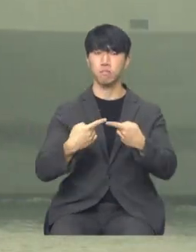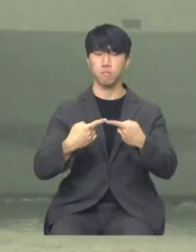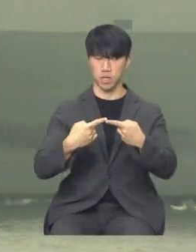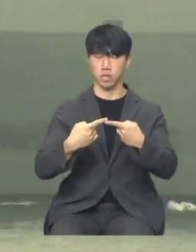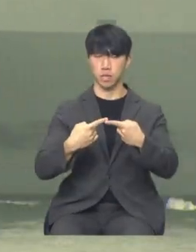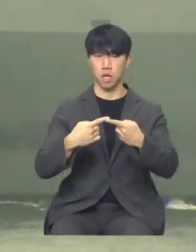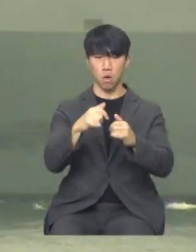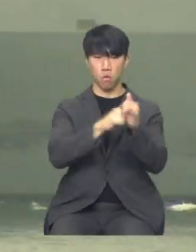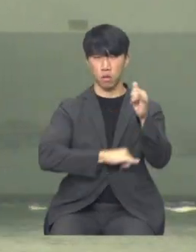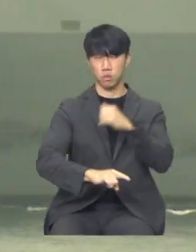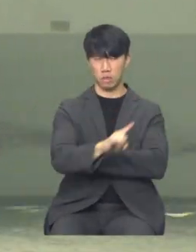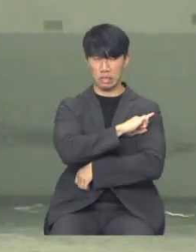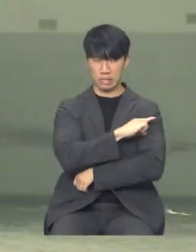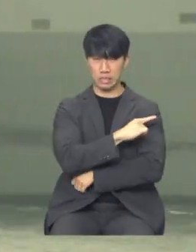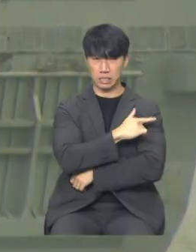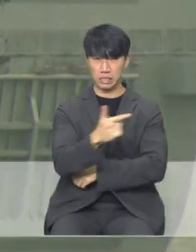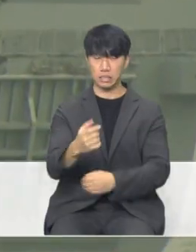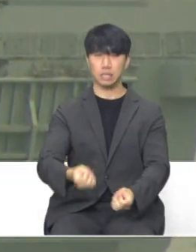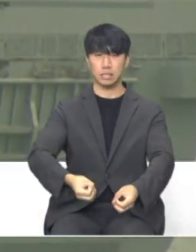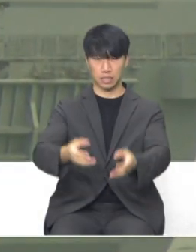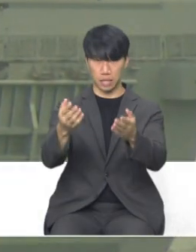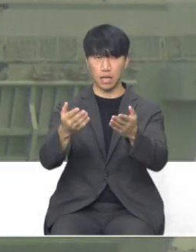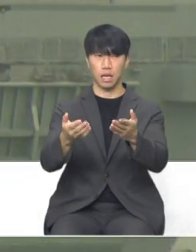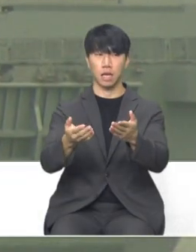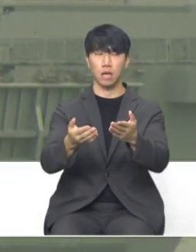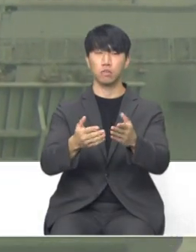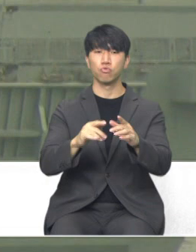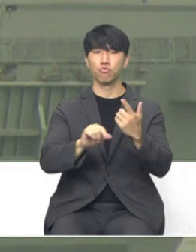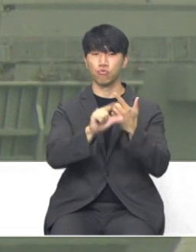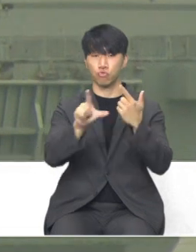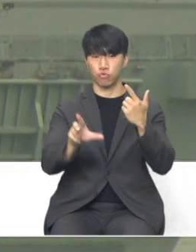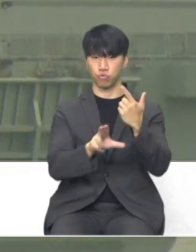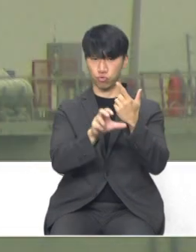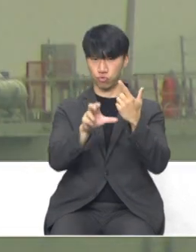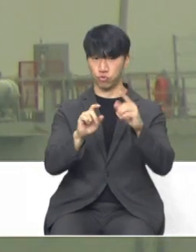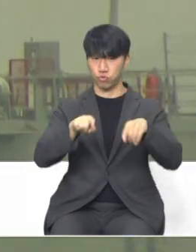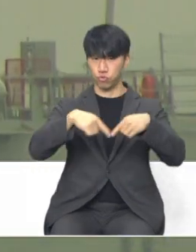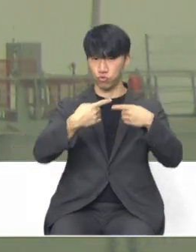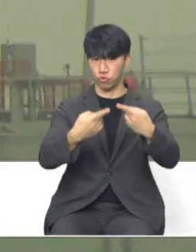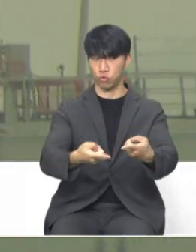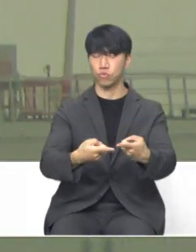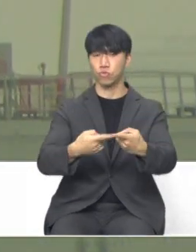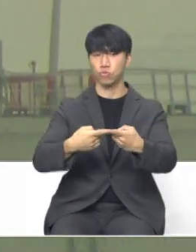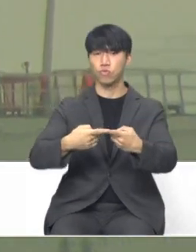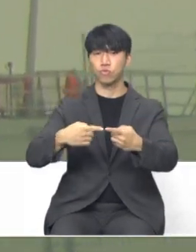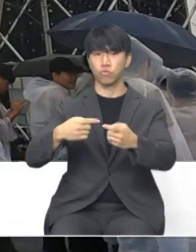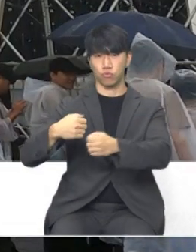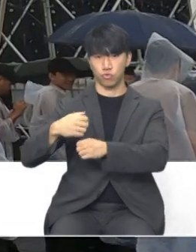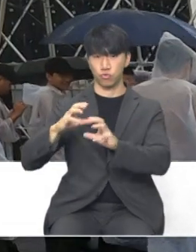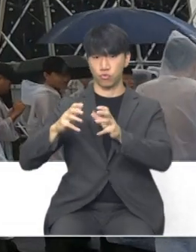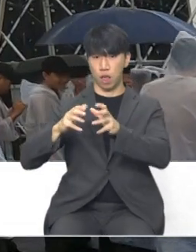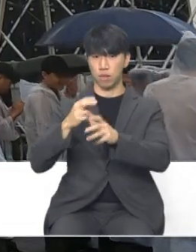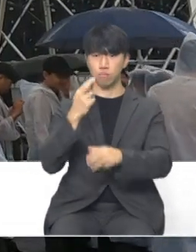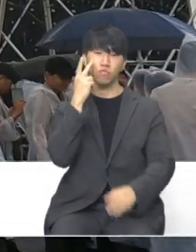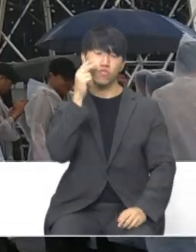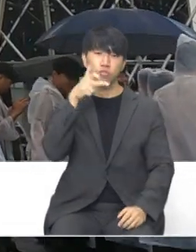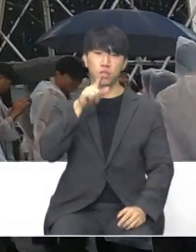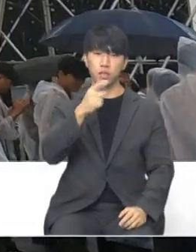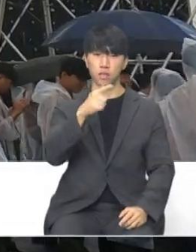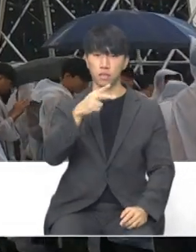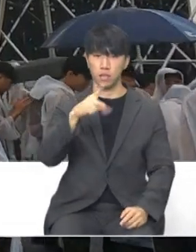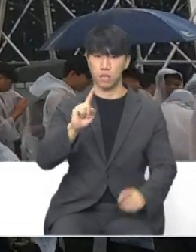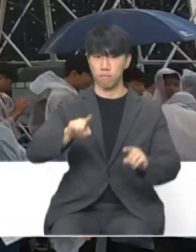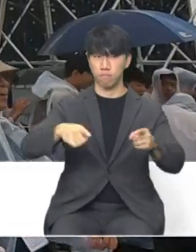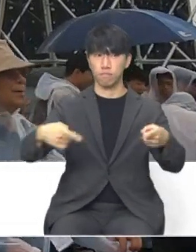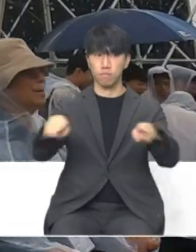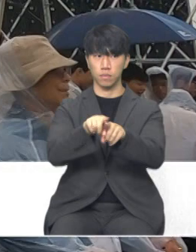역대 최대 규모로 특히 6.25 전쟁 참전국인 미국과 캐나다 해군 함정도 참여했습니다. 올해로